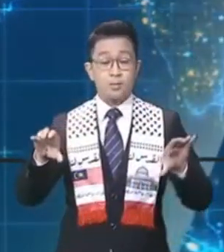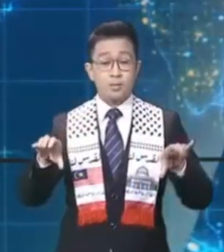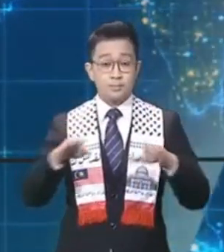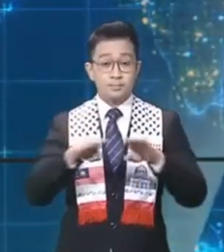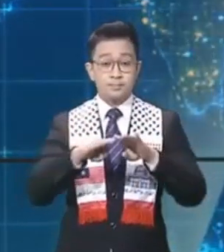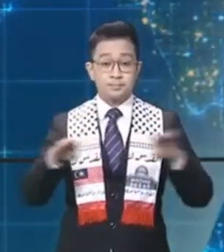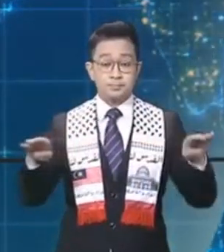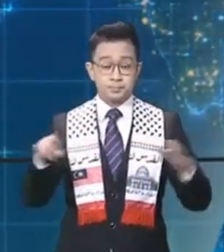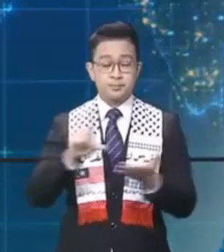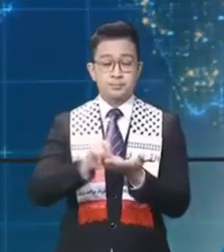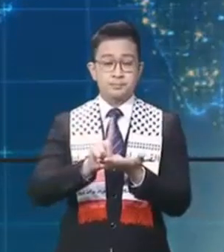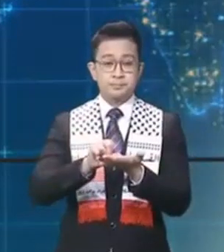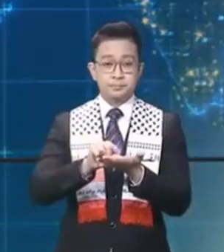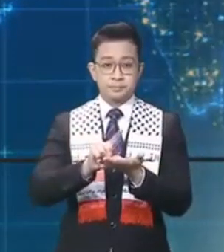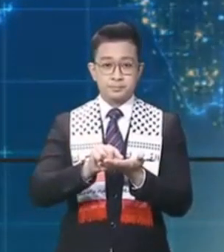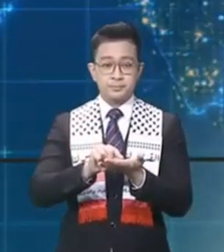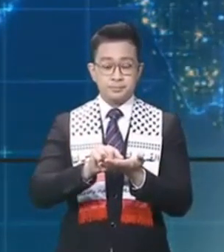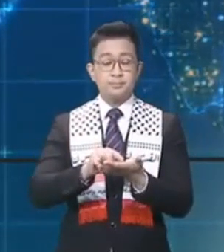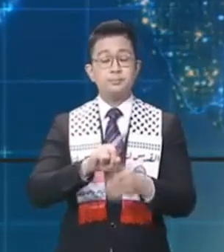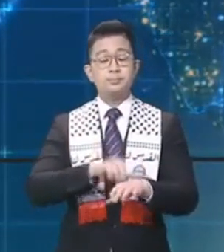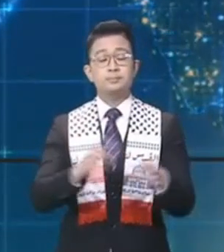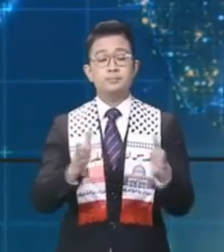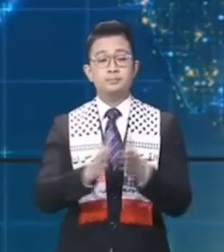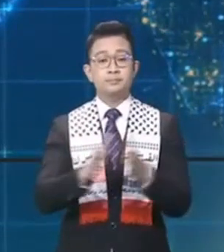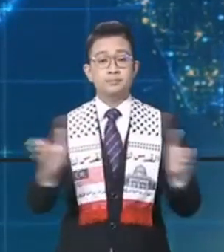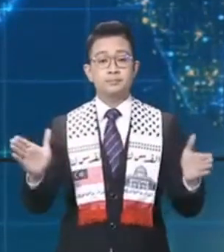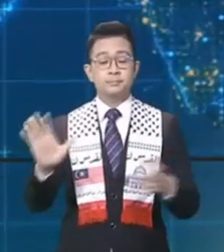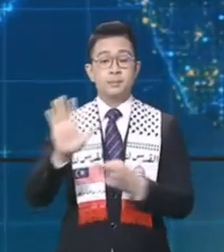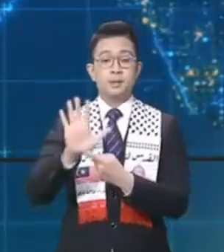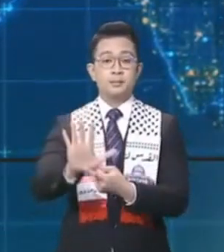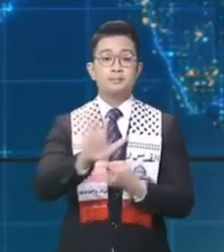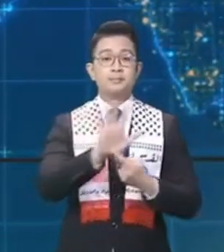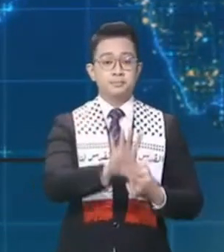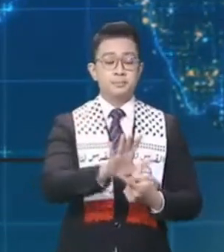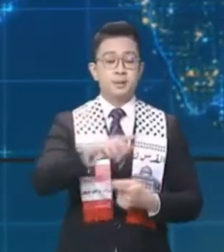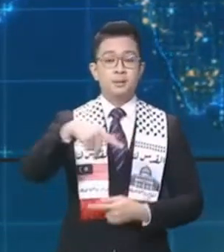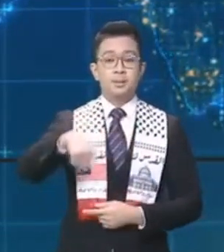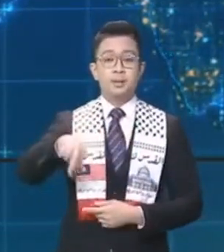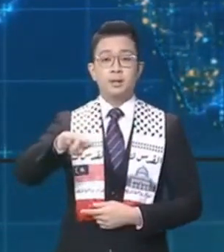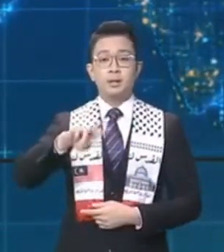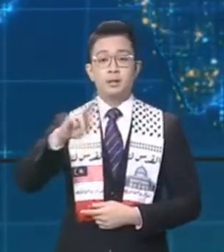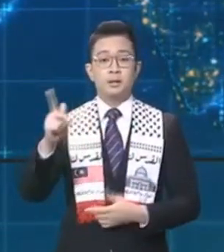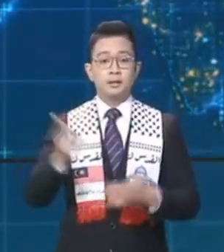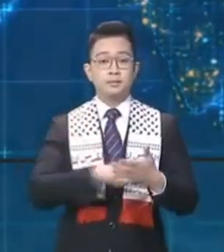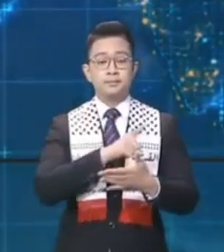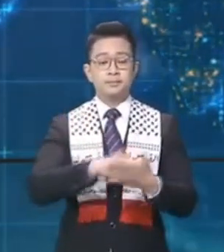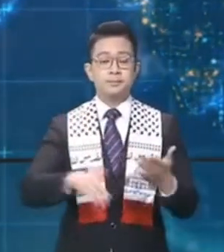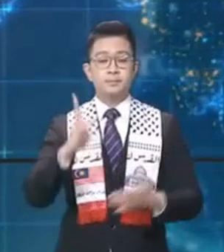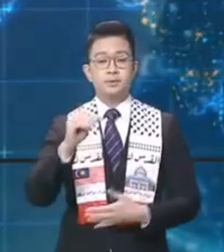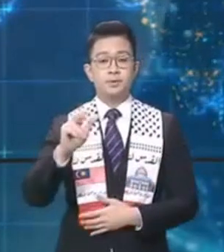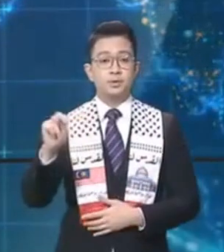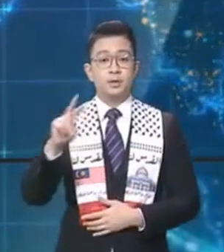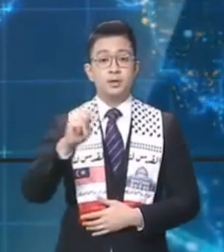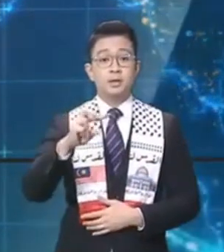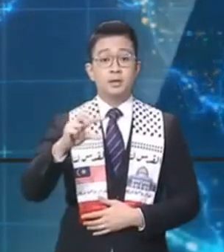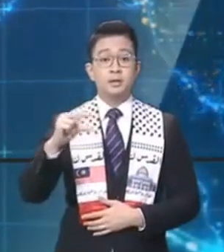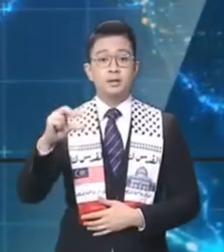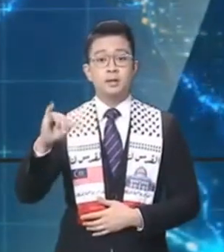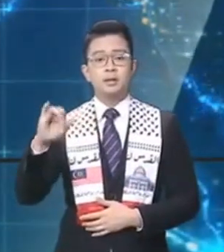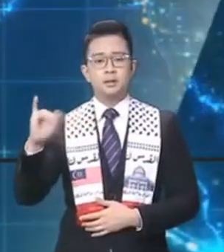Ai di platform media sosial sepanjang tempoh berkempen pilihan Raya kecil prk dewan undangan Negeri